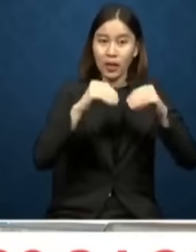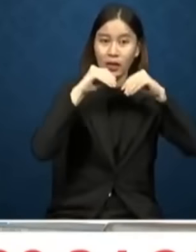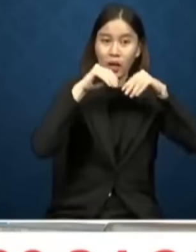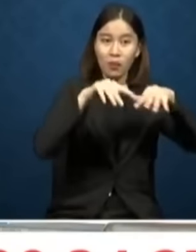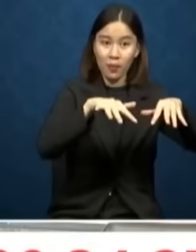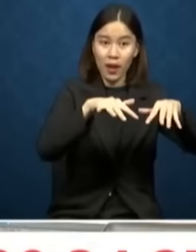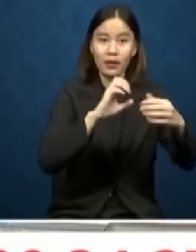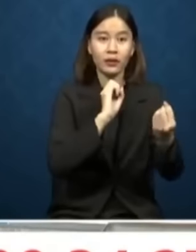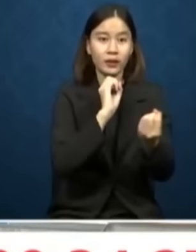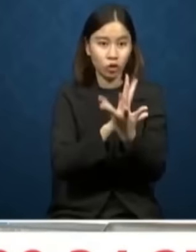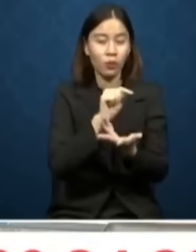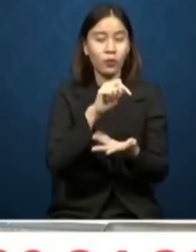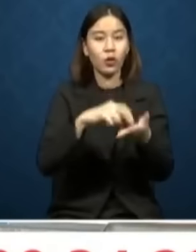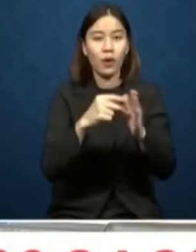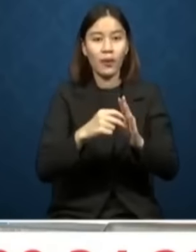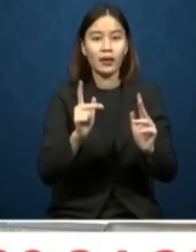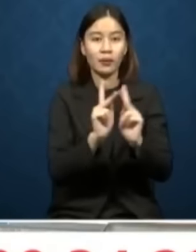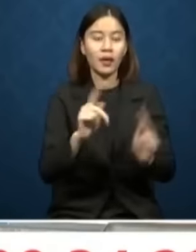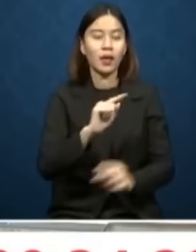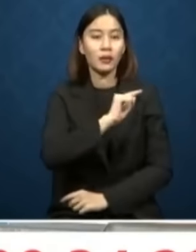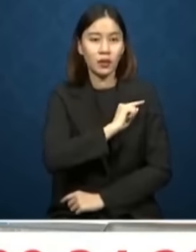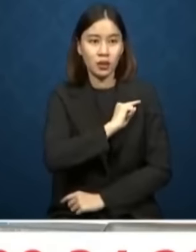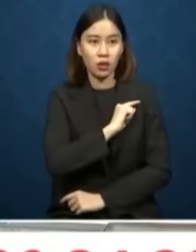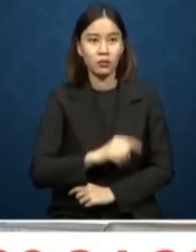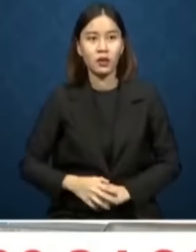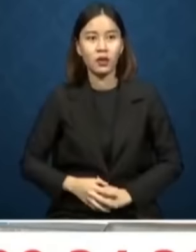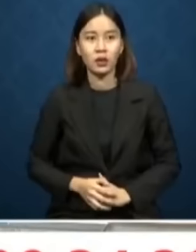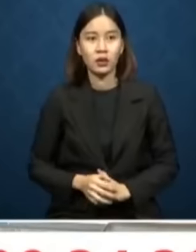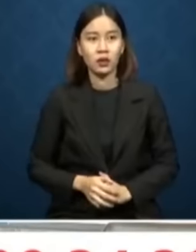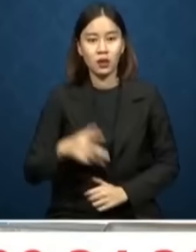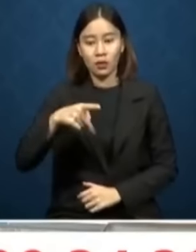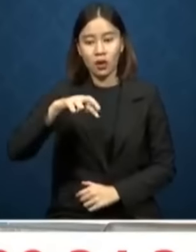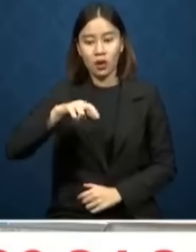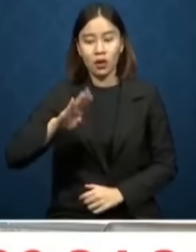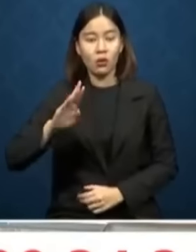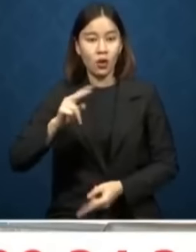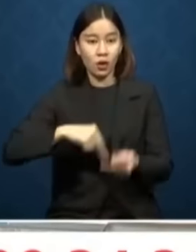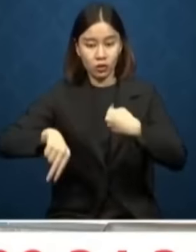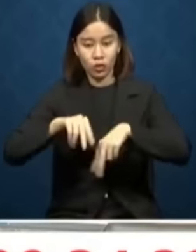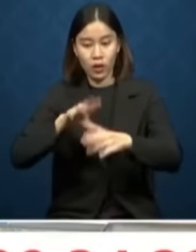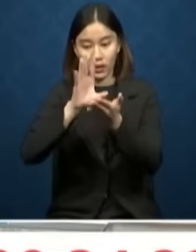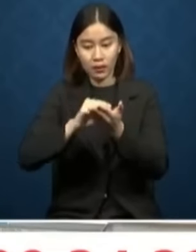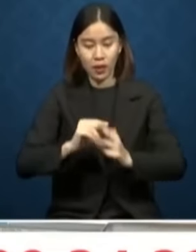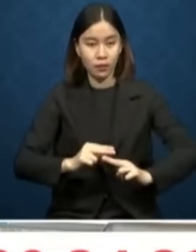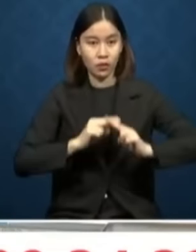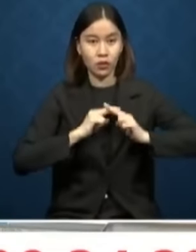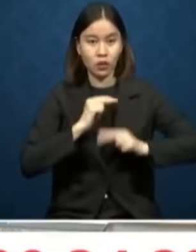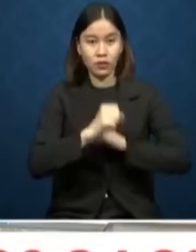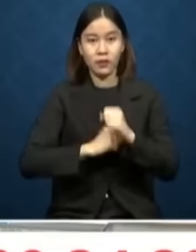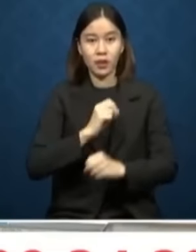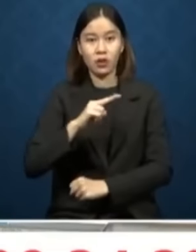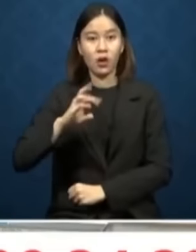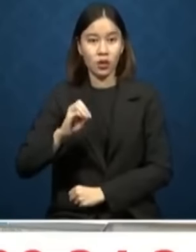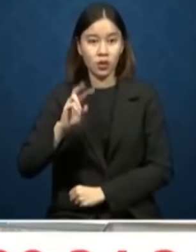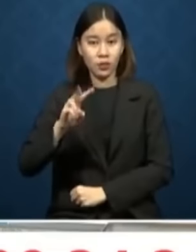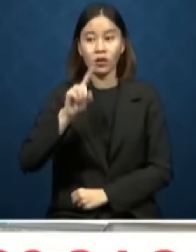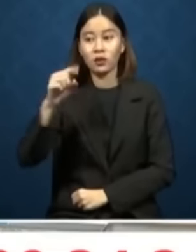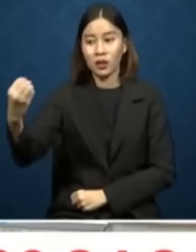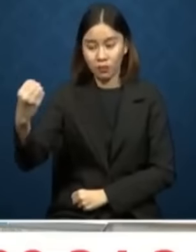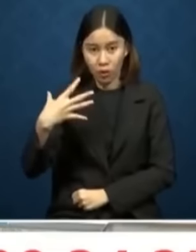อันเสียหายอันนั้นกรรมธิการต้องรับผิดชอบพระราชบัญญัติคุ้มครองข้อมูลส่วนบุคคล2562ที่ท่านอ้างนั้น